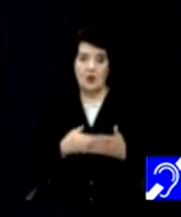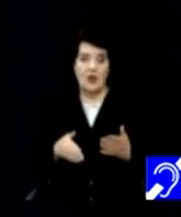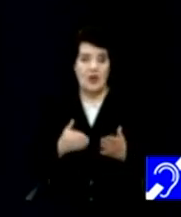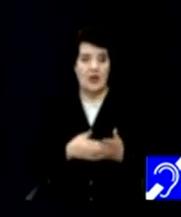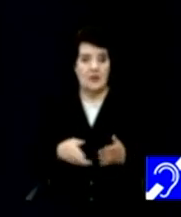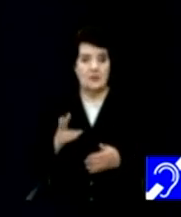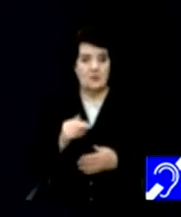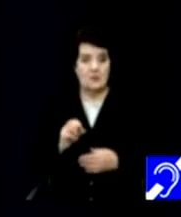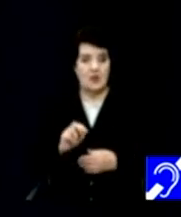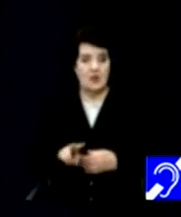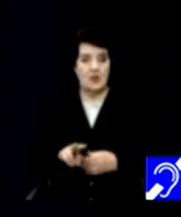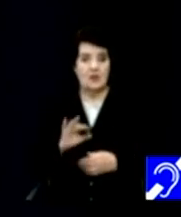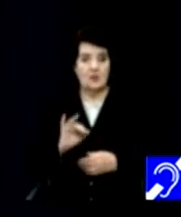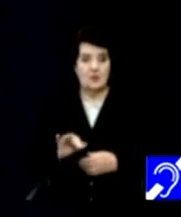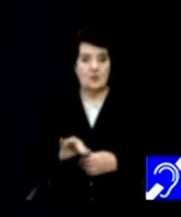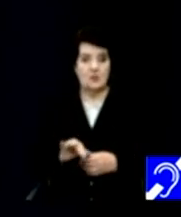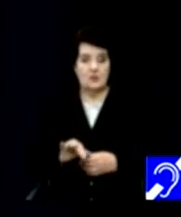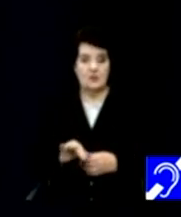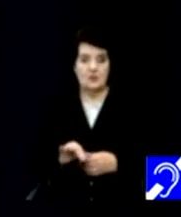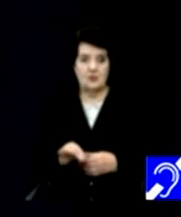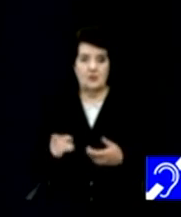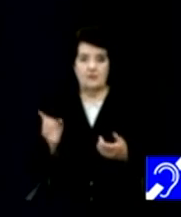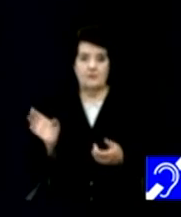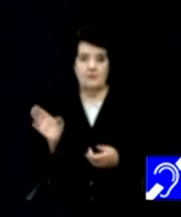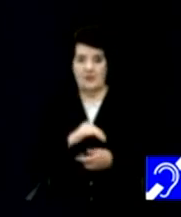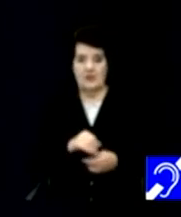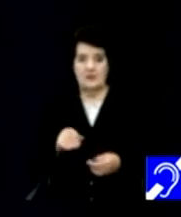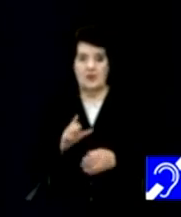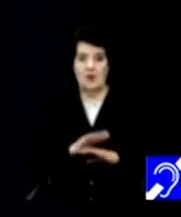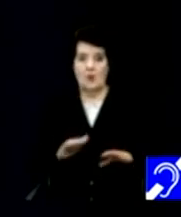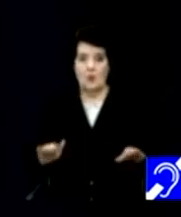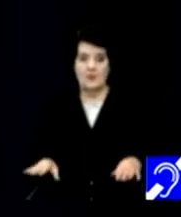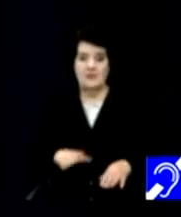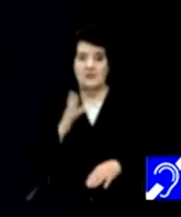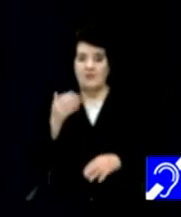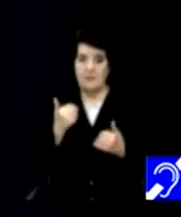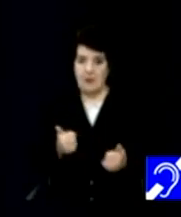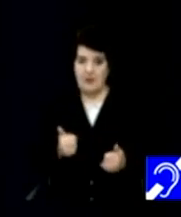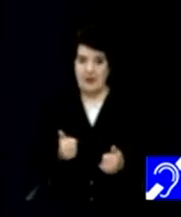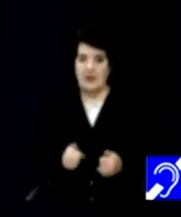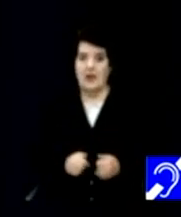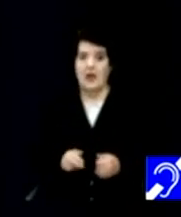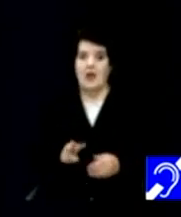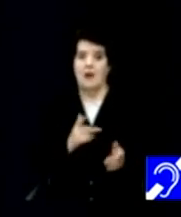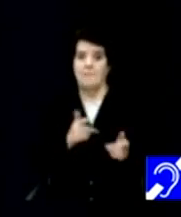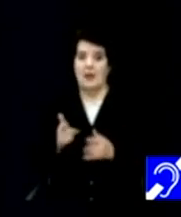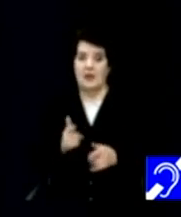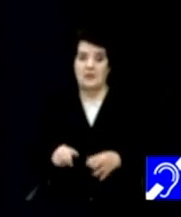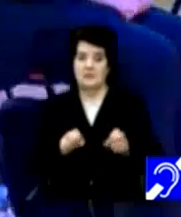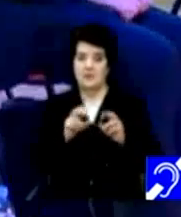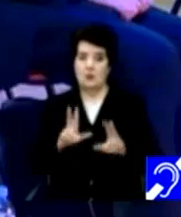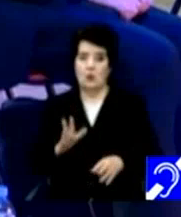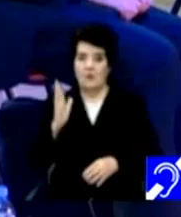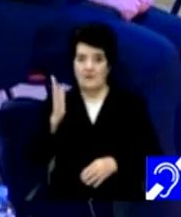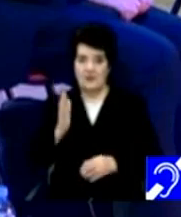digital și a asigura șanse egale pentru toți copiii, ca ei să fie mai bine pregătiți pentru profesiile